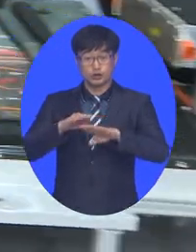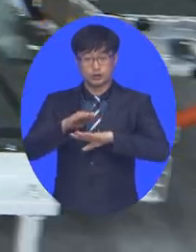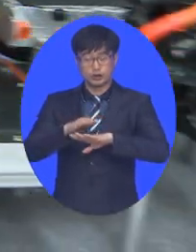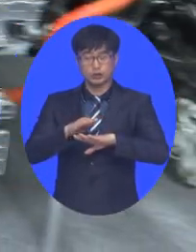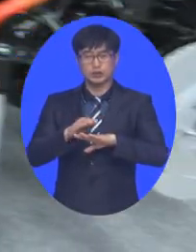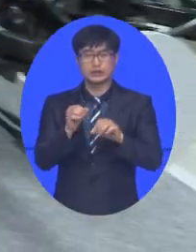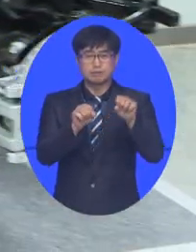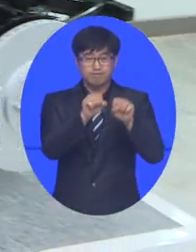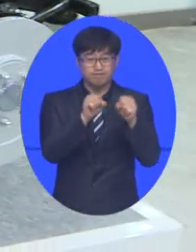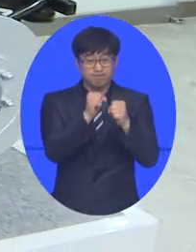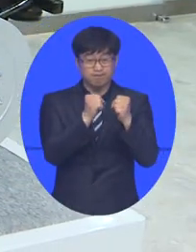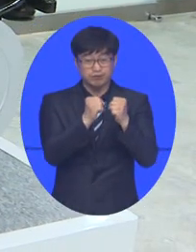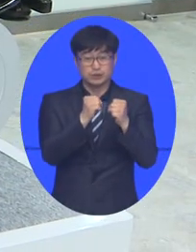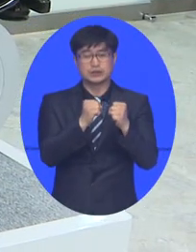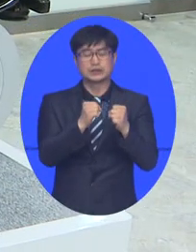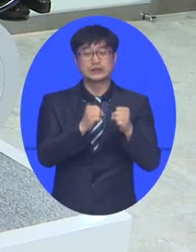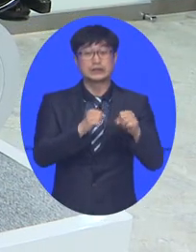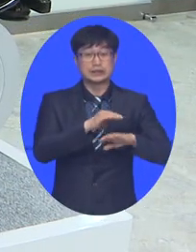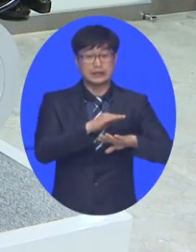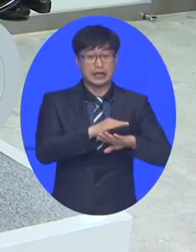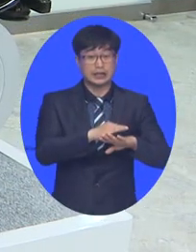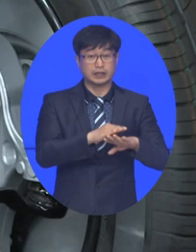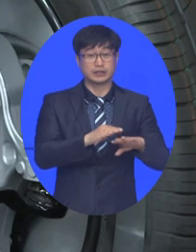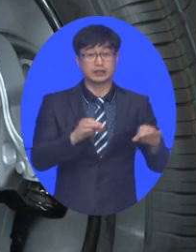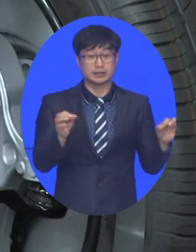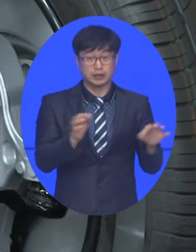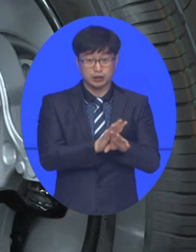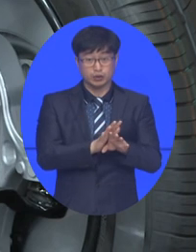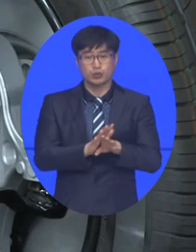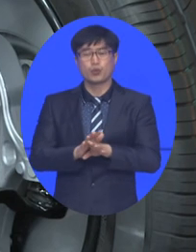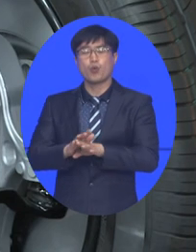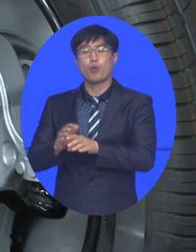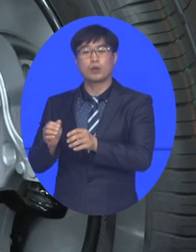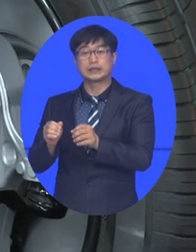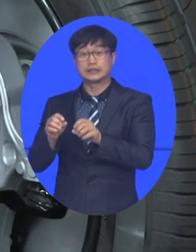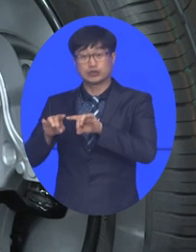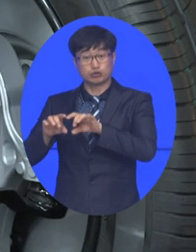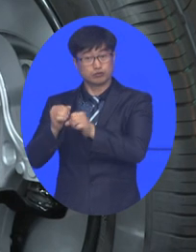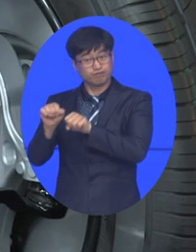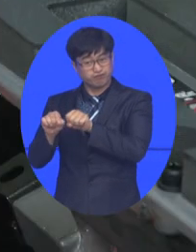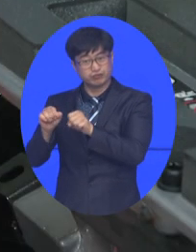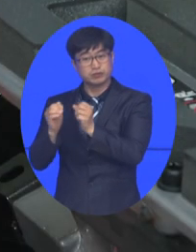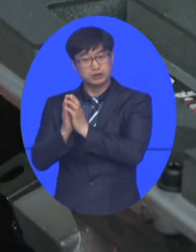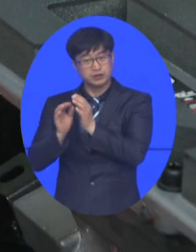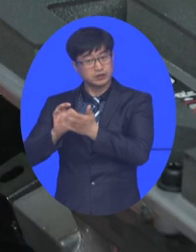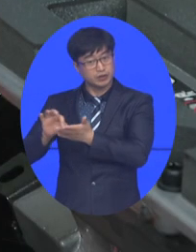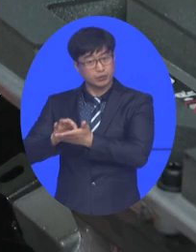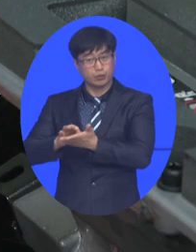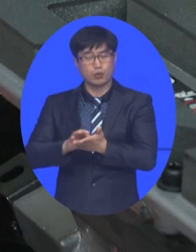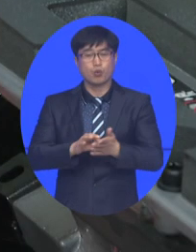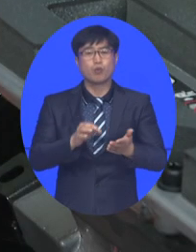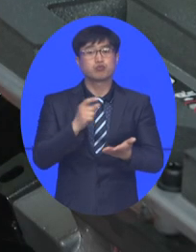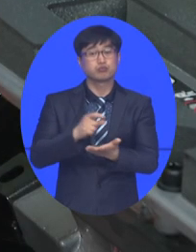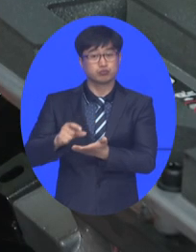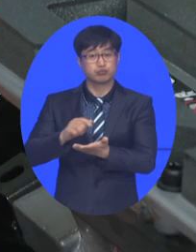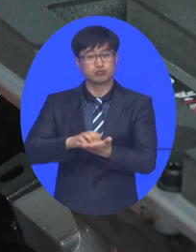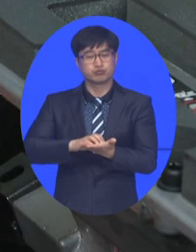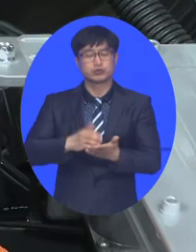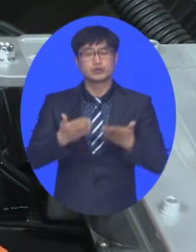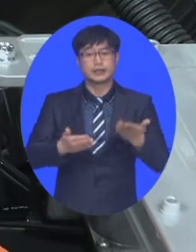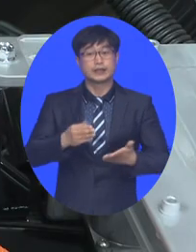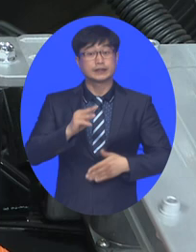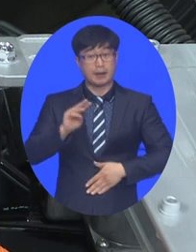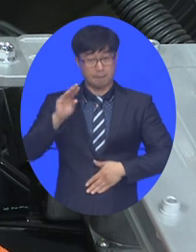전기자동차는 내연기관차에 있는 엔진이 사라지고 모터가 그 역할을 합니다. 부품 수도 차이가 나는데 3만 개에서 1만 9천 개로